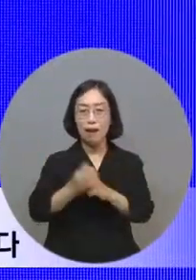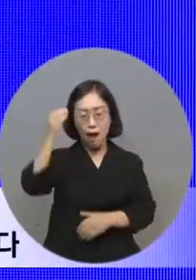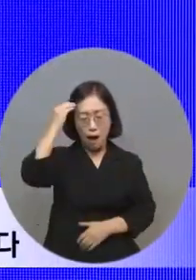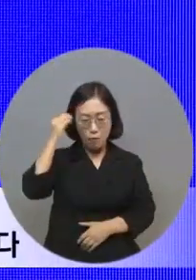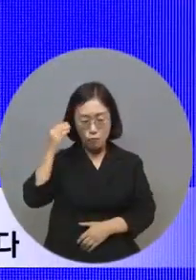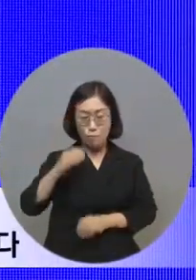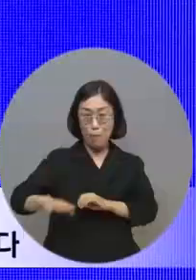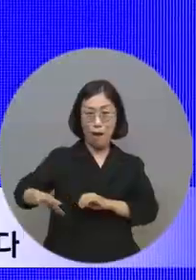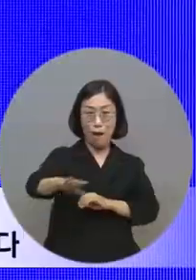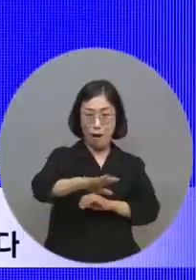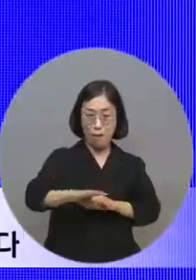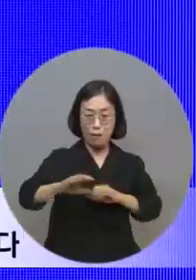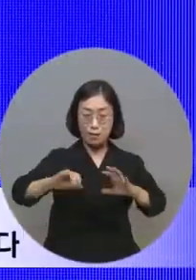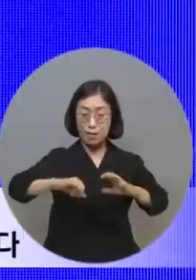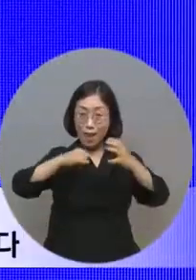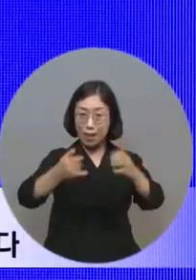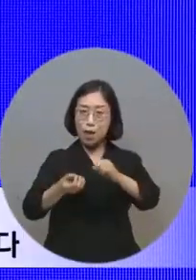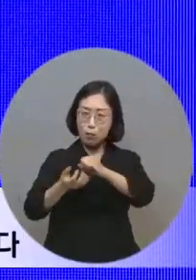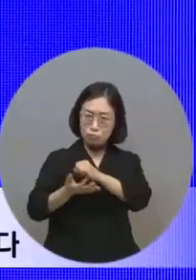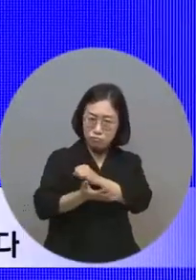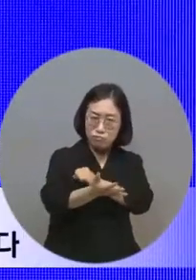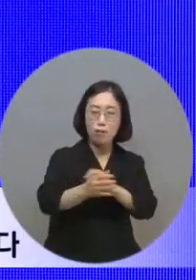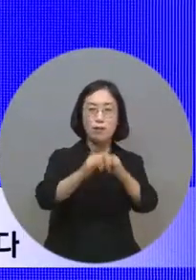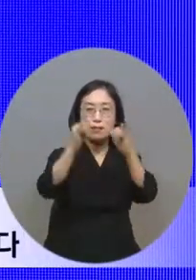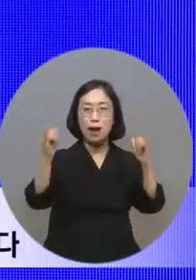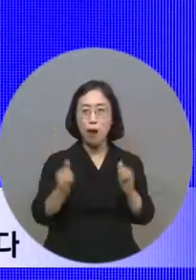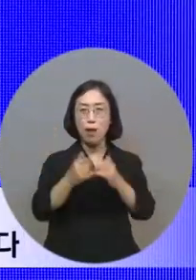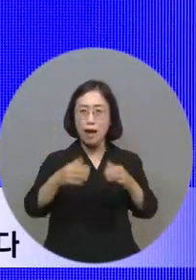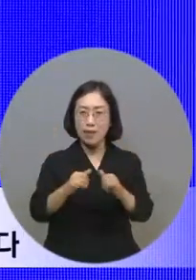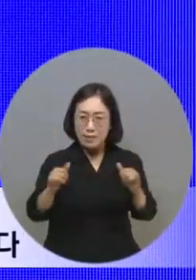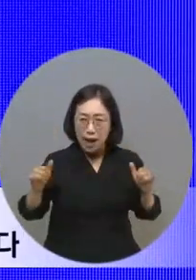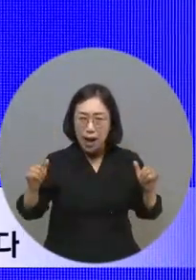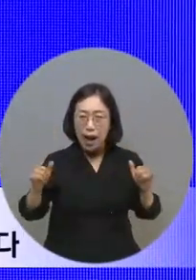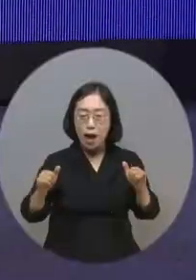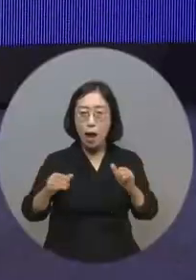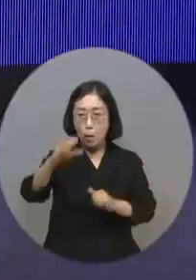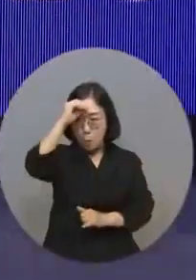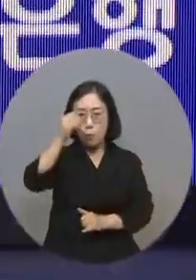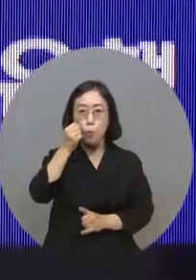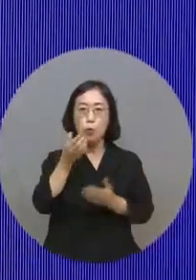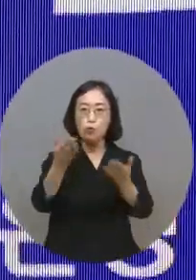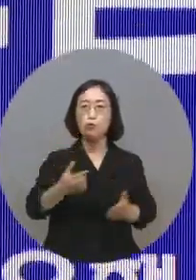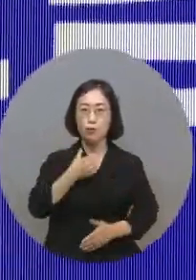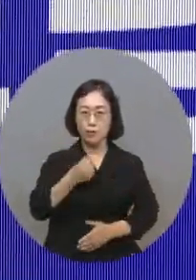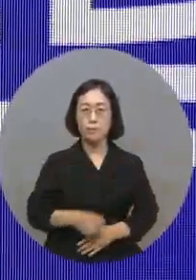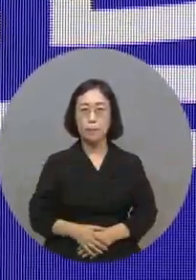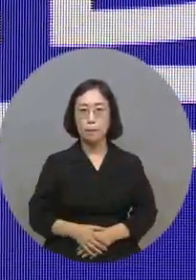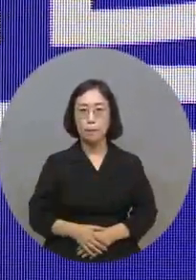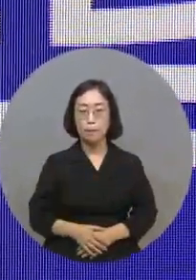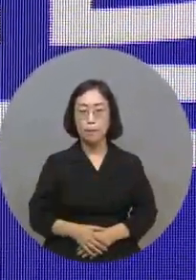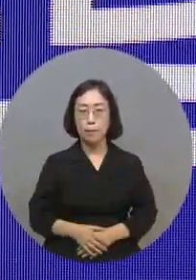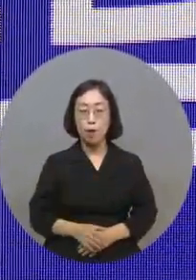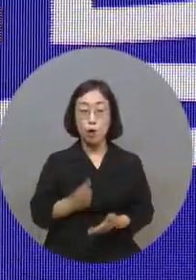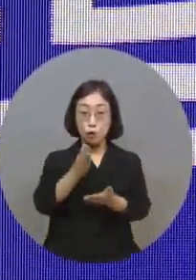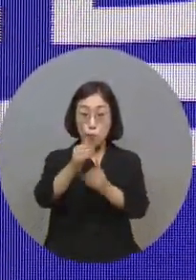대한민국을 뛰어넘어 전 세계의 사회적 약자를 보호하는 시금석이 될 것입니다. 이어 국내외 석학과